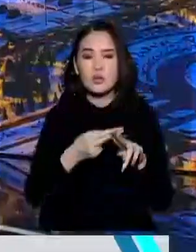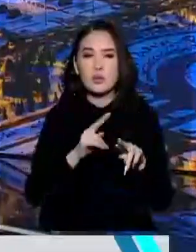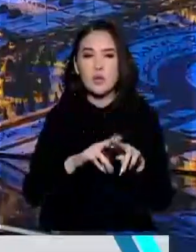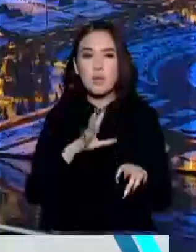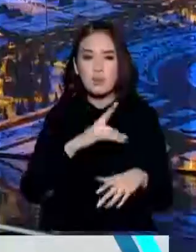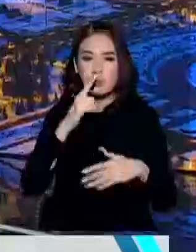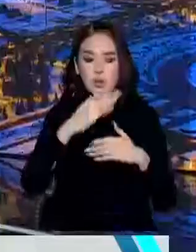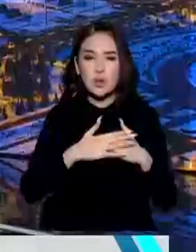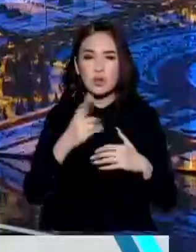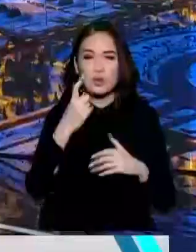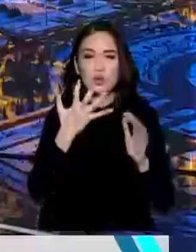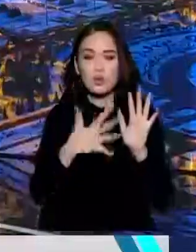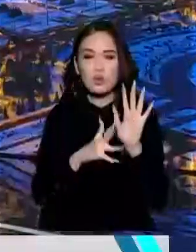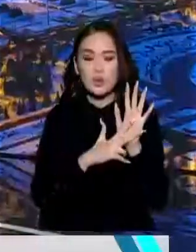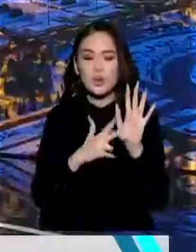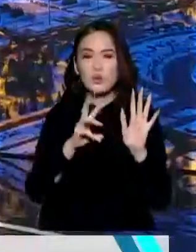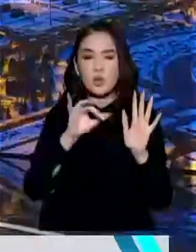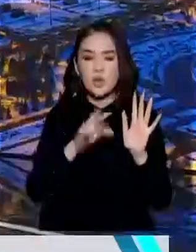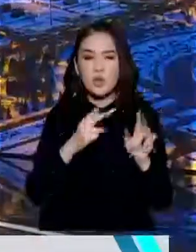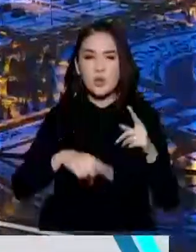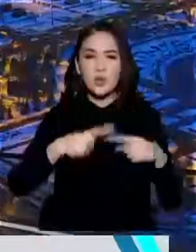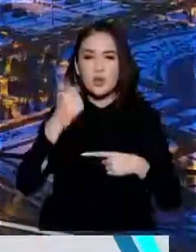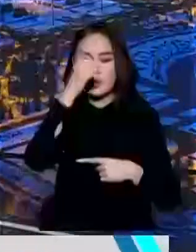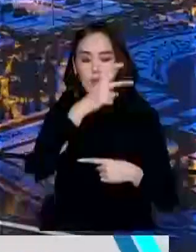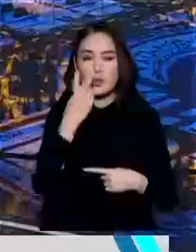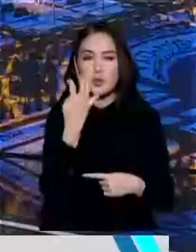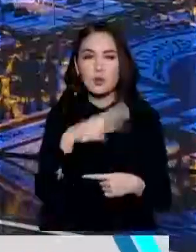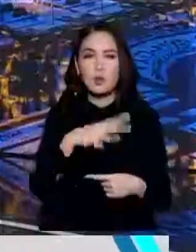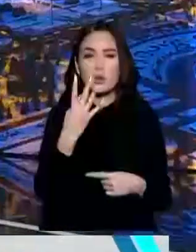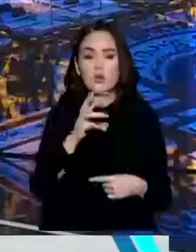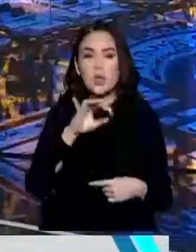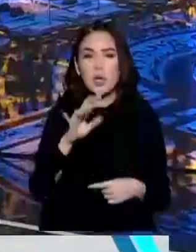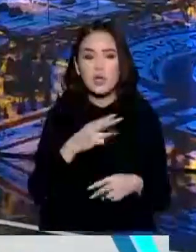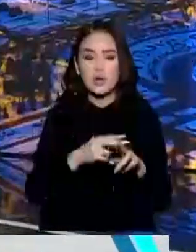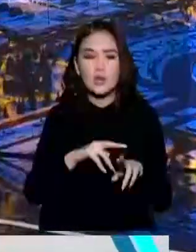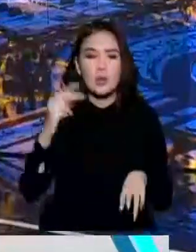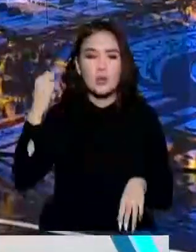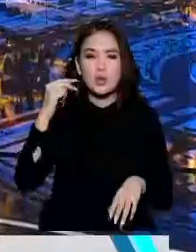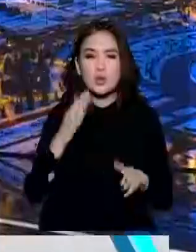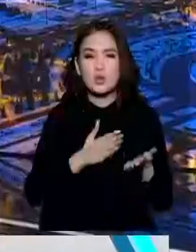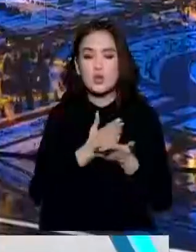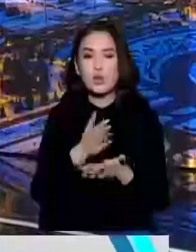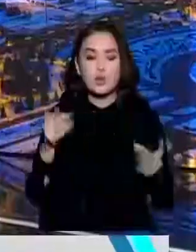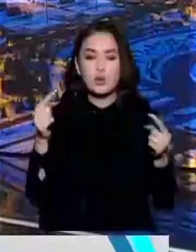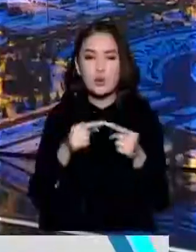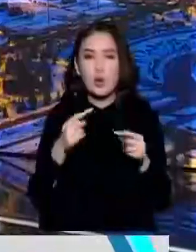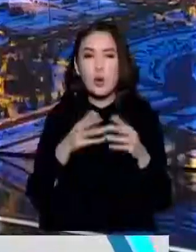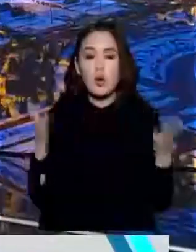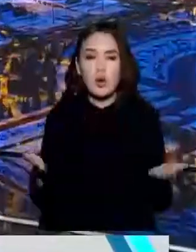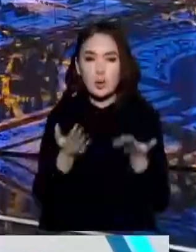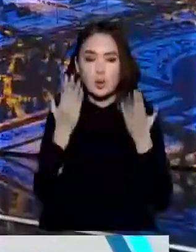ғылымның биыл 158 миллиард. Келесі жылы 244 миллиардқа көтердік. Бұл президенттің тікелей ықыласы, тікелей